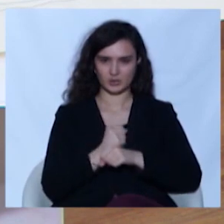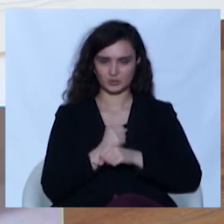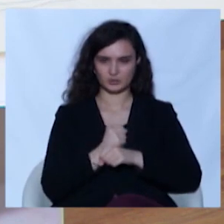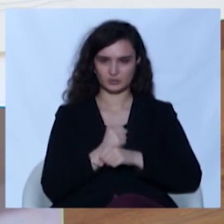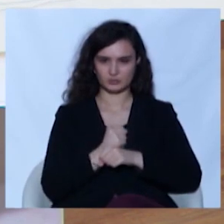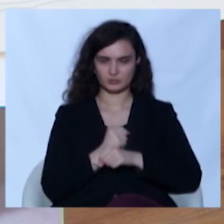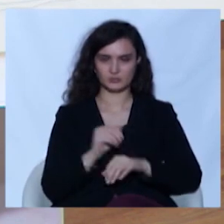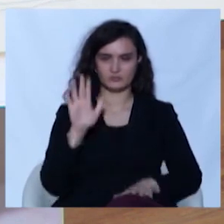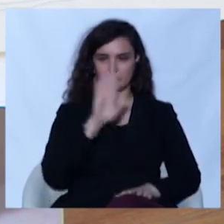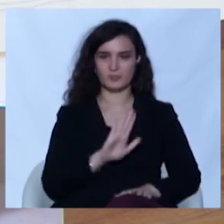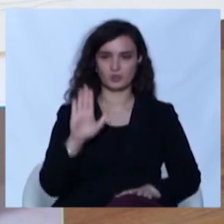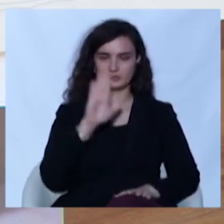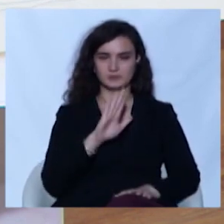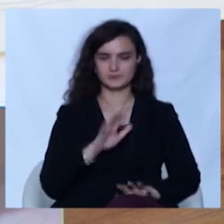пони.